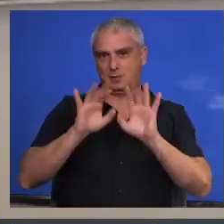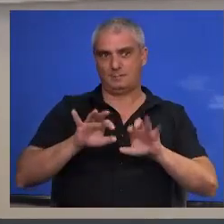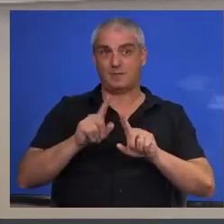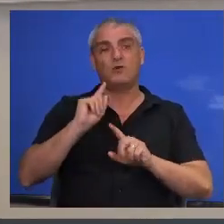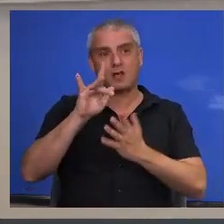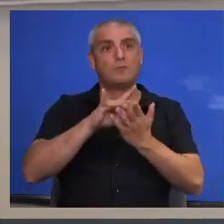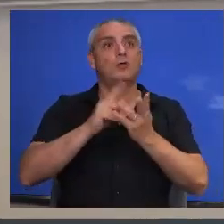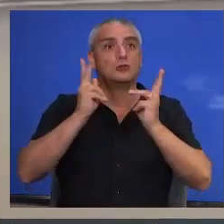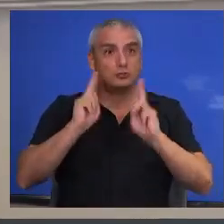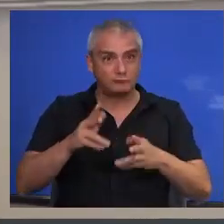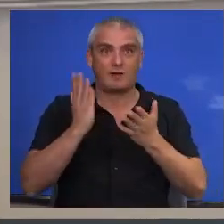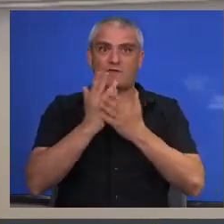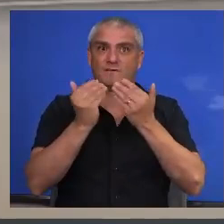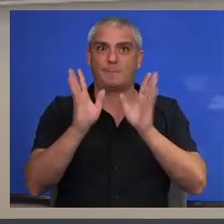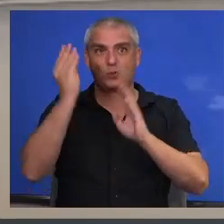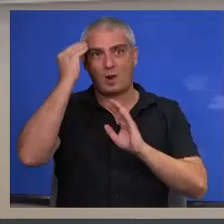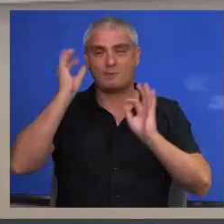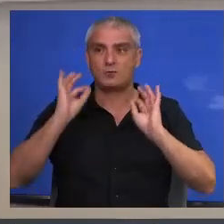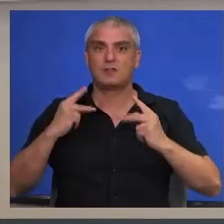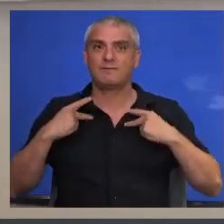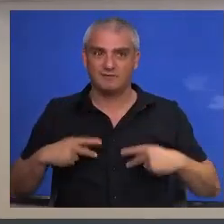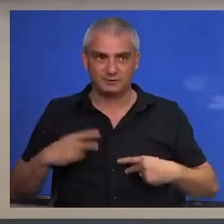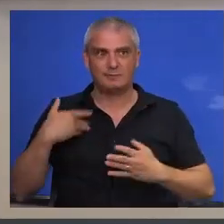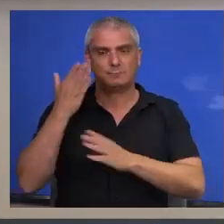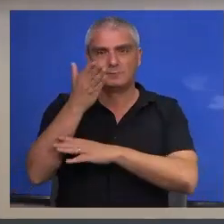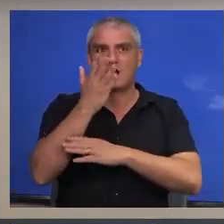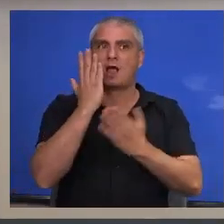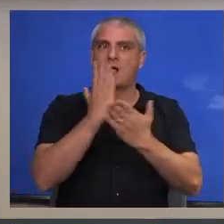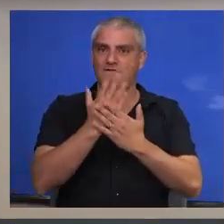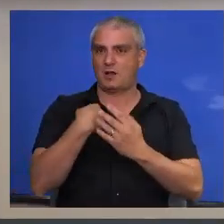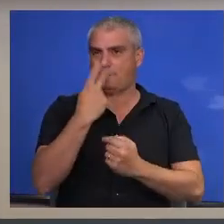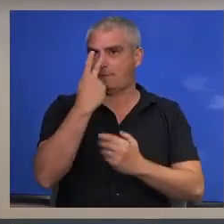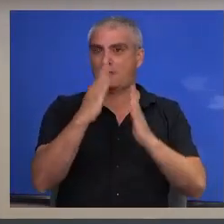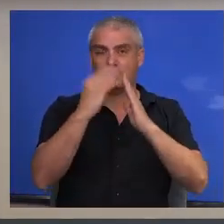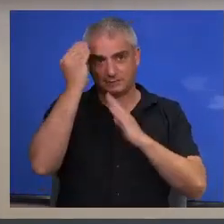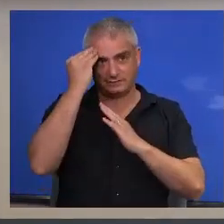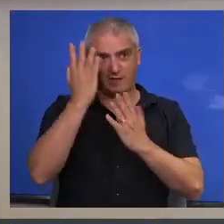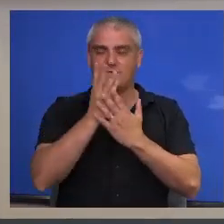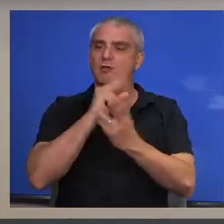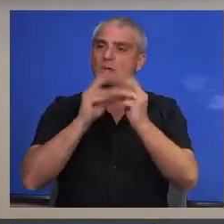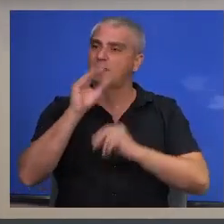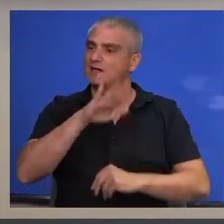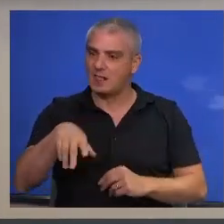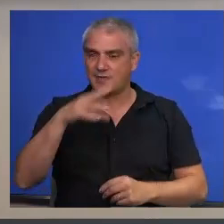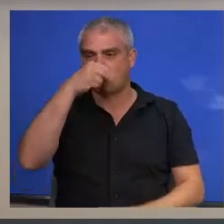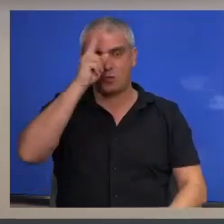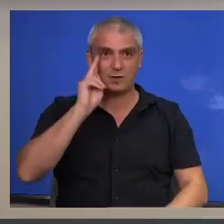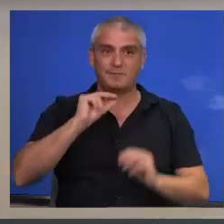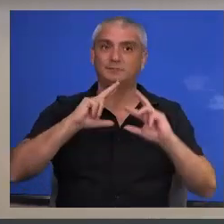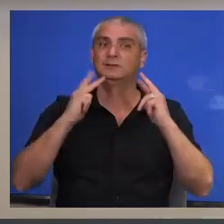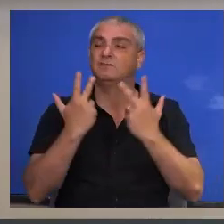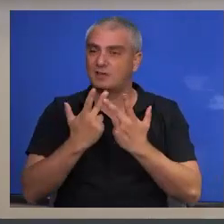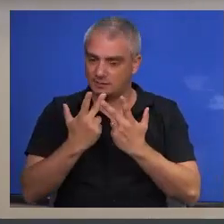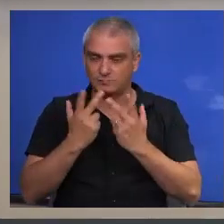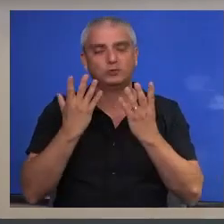ופתחו לימודים פיזיים. הייתי במספר מוסדות חינוך שכאלה, שוחחתי עם הילדים, עם ההורים, עם הצוותים. יש הרבה אתגרים.